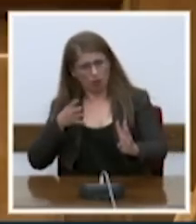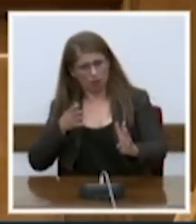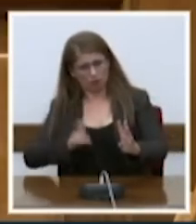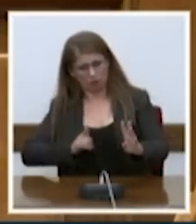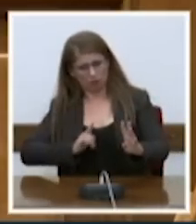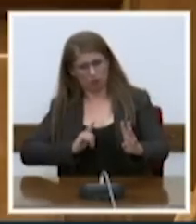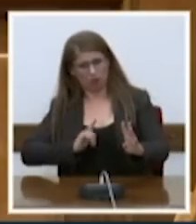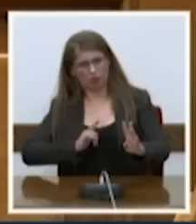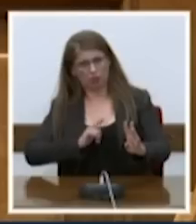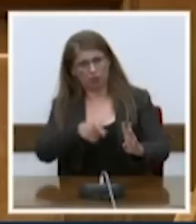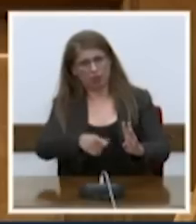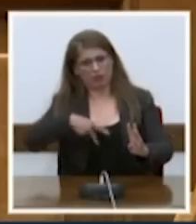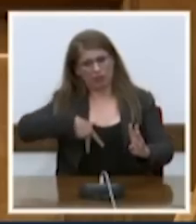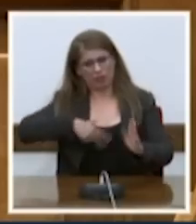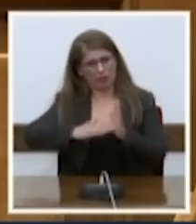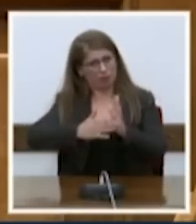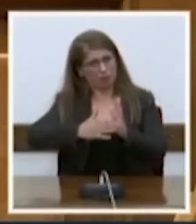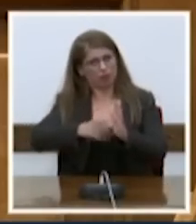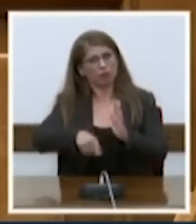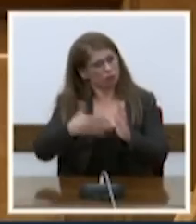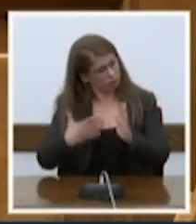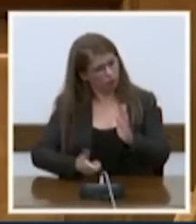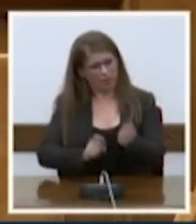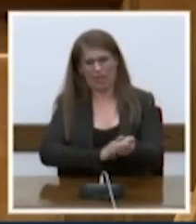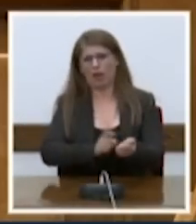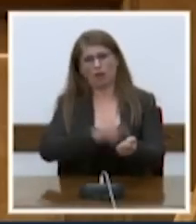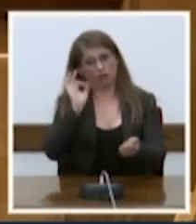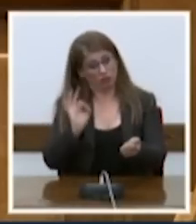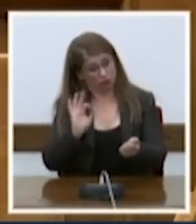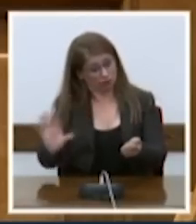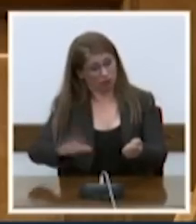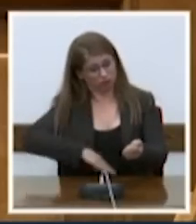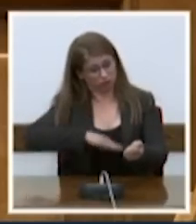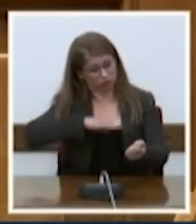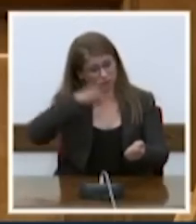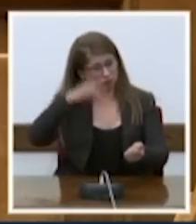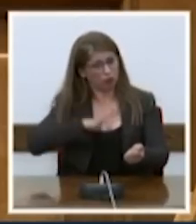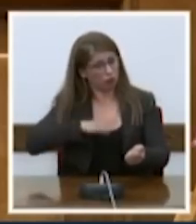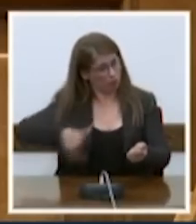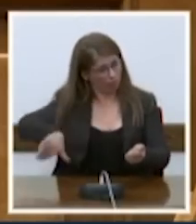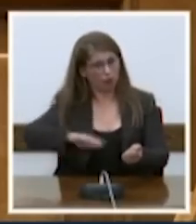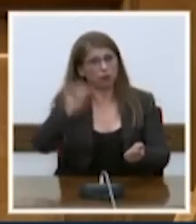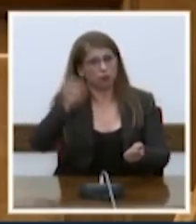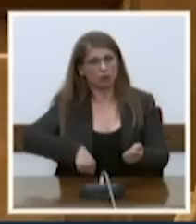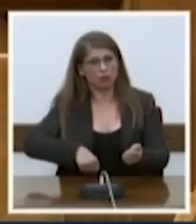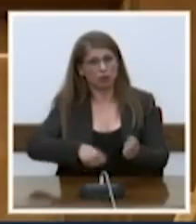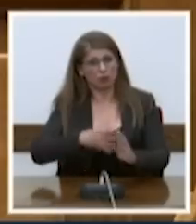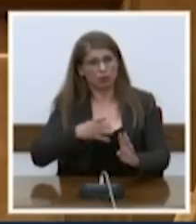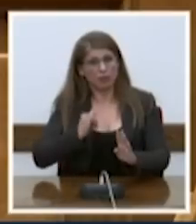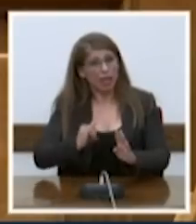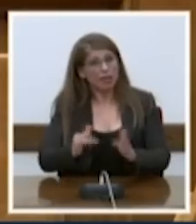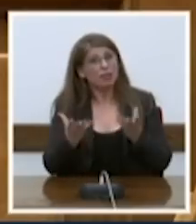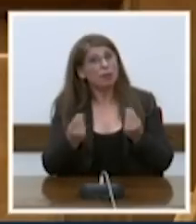στις κρατικές υπηρεσίες που προκαλούν εκνευρισμό, αγανάκτηση στον κόσμο. Και αργήσαμε και πολύ να γίνει βέβαια